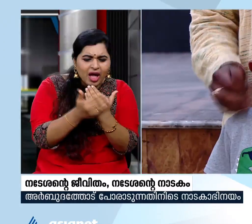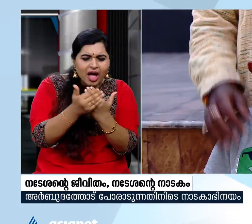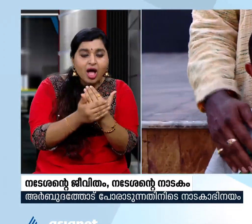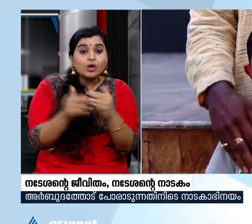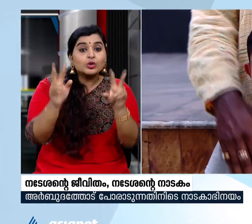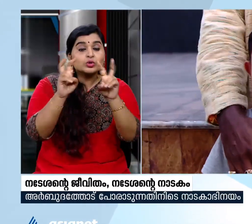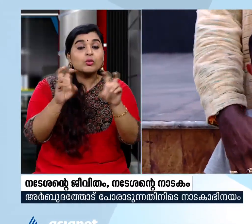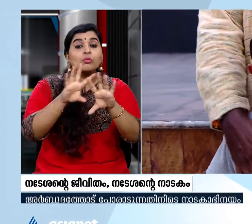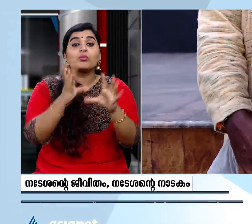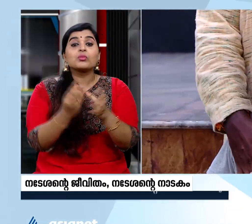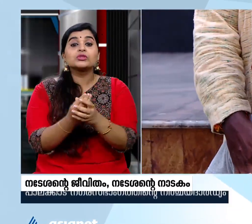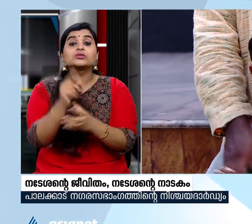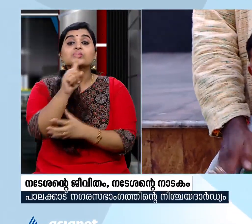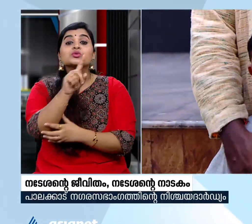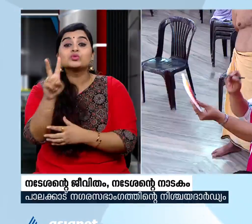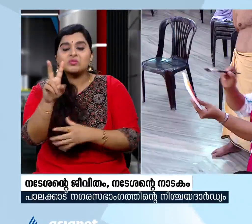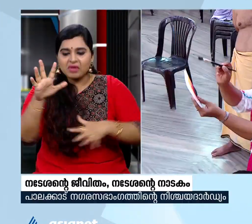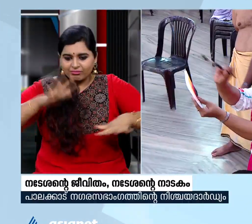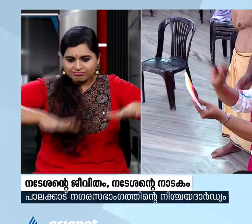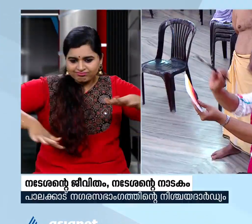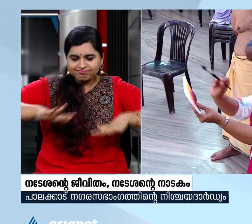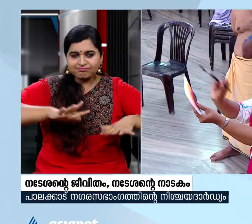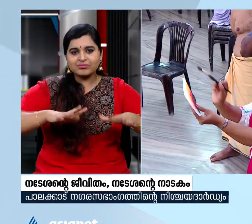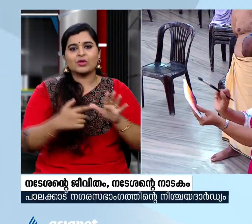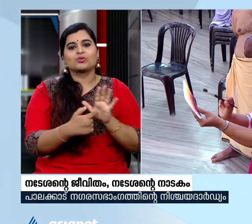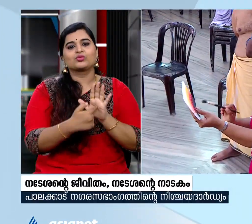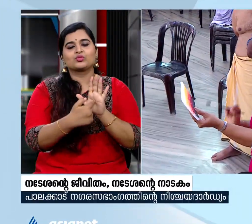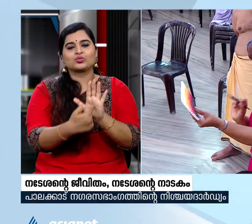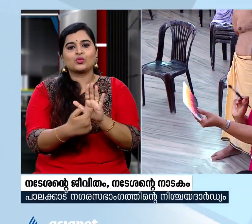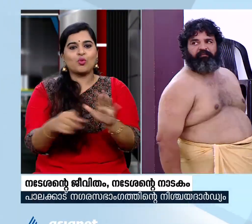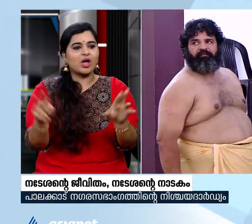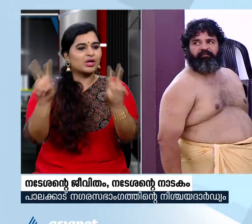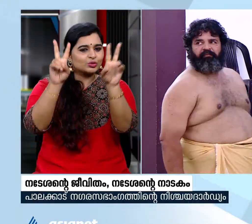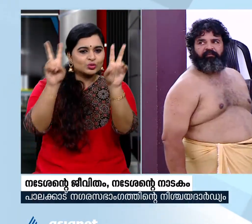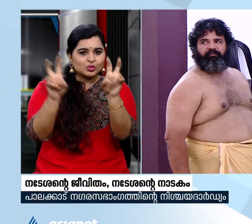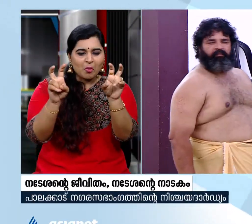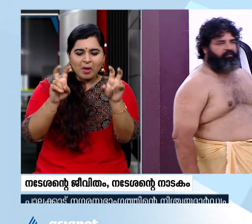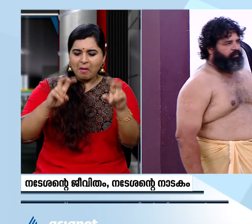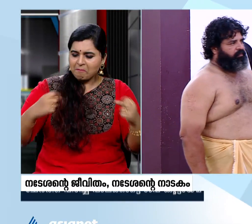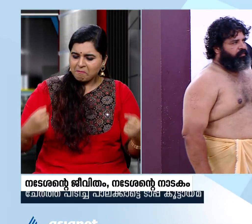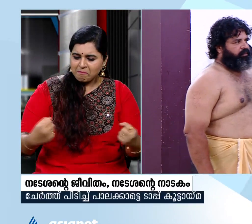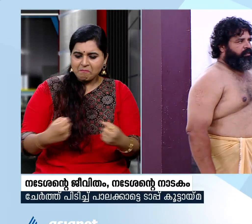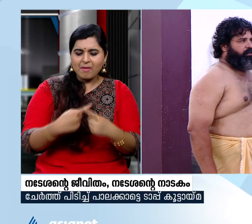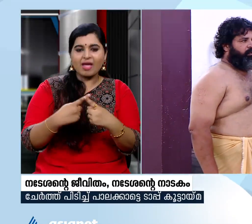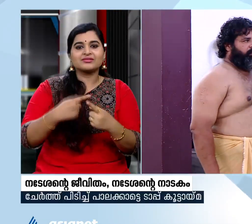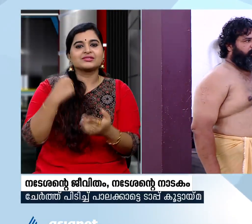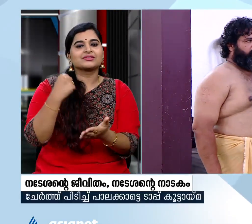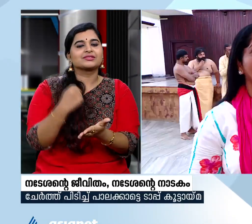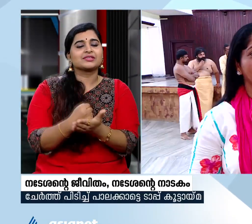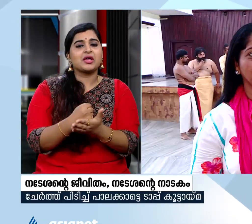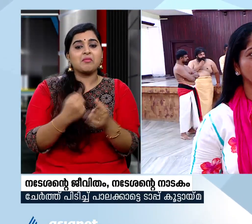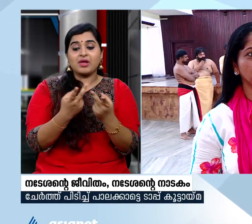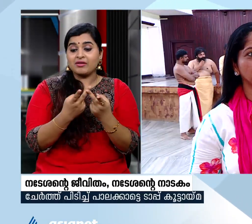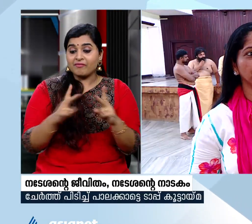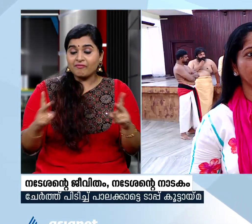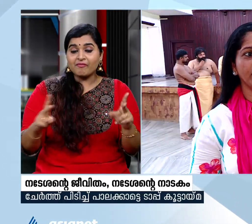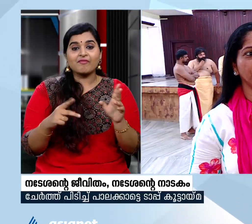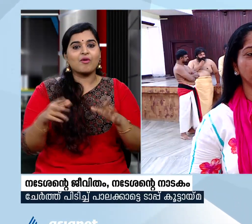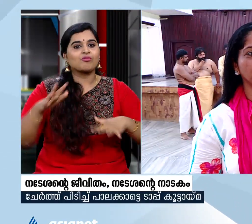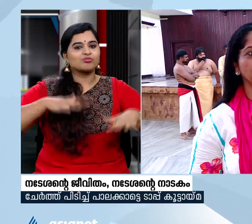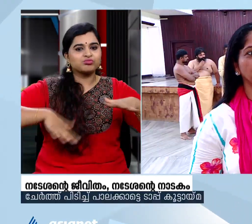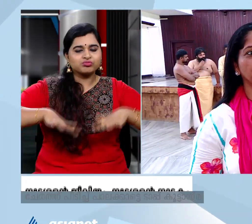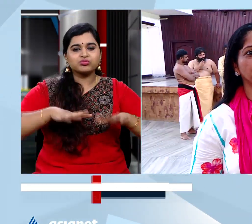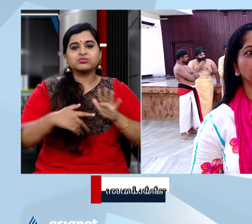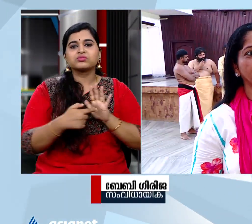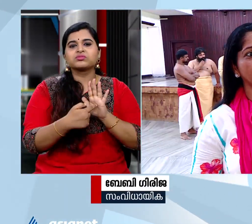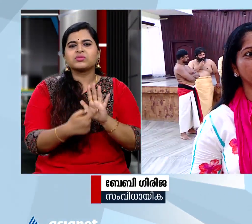ഇക്കുറി ഒരുമിച്ച് രംഗോത്സവത്തിനെത്തിക്കുന്നത്. പ്രമേയത്തിൻ്റെ പേര് ശരിവയ്ക്കും വിധമുള്ള ചേർത്തു പിടിക്കില്ലെന്ന് അണിയറക്കാർ. ഇടയ്ക്ക് വെച്ചൊരു വൈകായിക